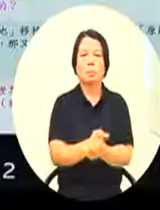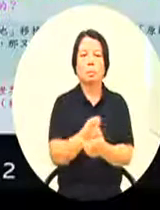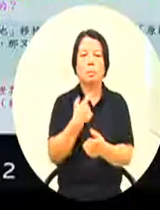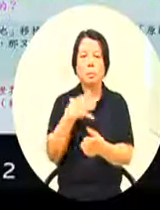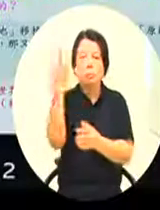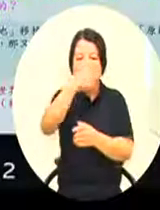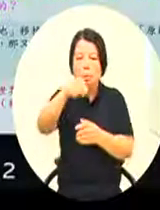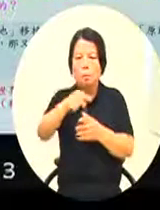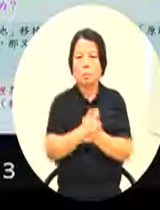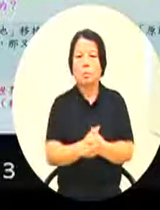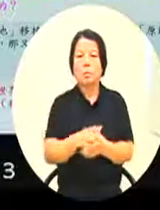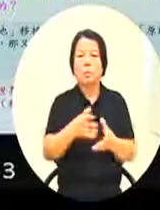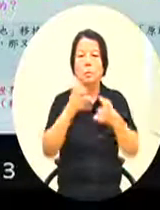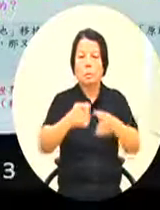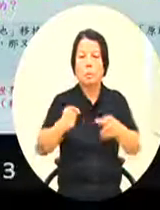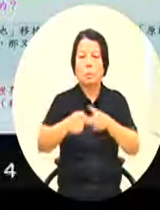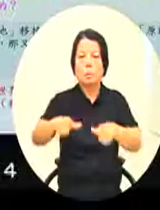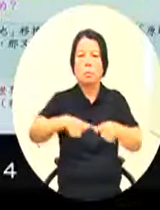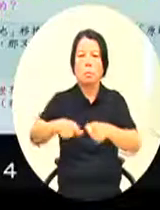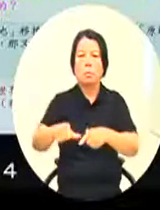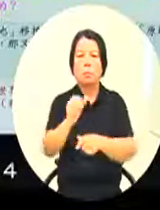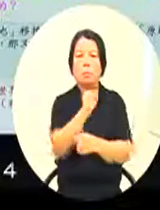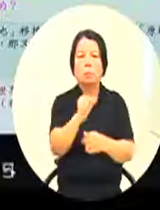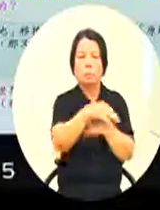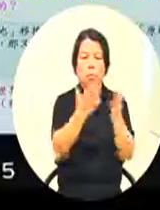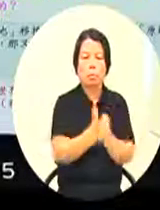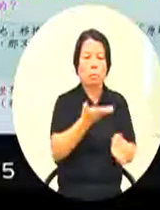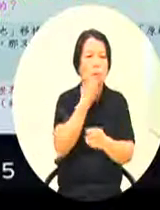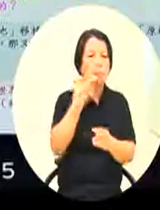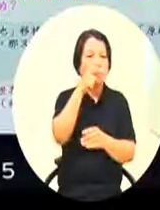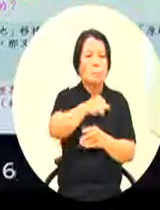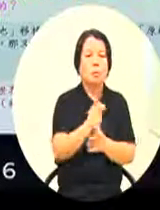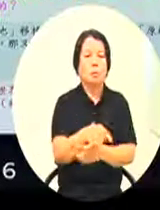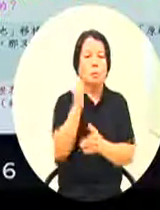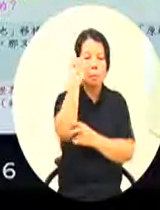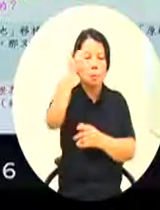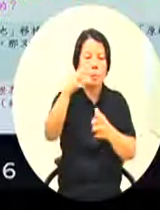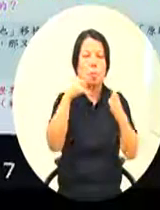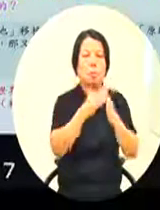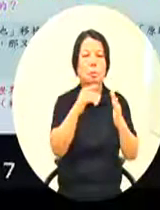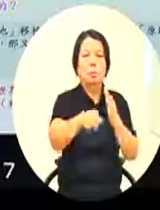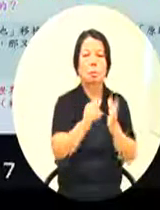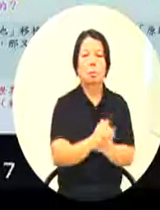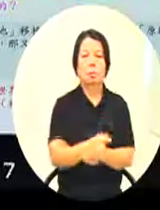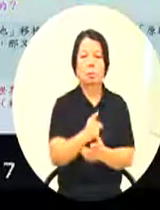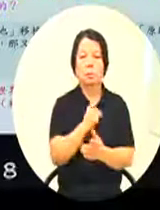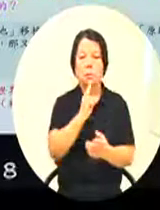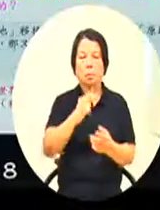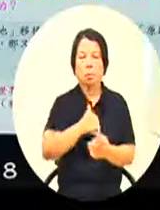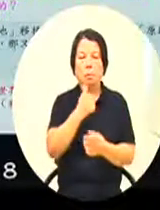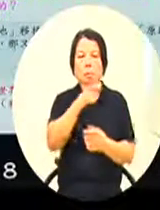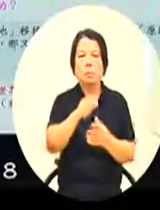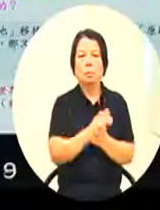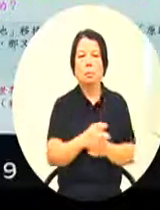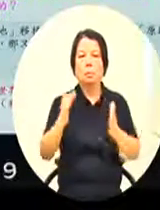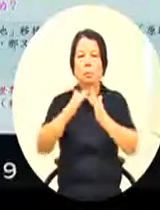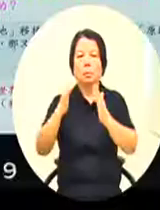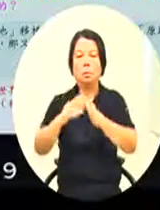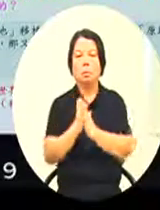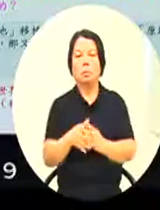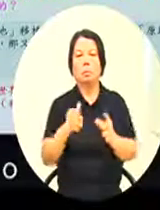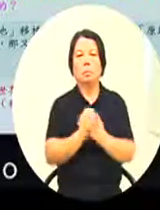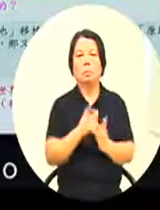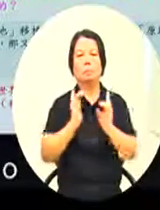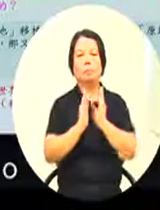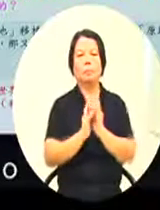要盖一个公园尚且不行，竟然可以让私人在里面盖纪念馆，公阿拍天，他把叫他家的宗祠搬来可不可以